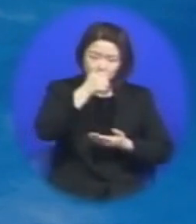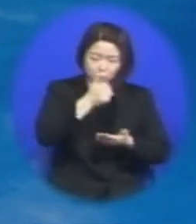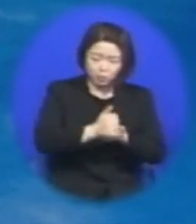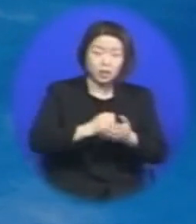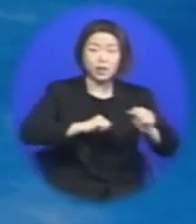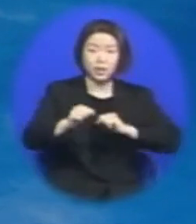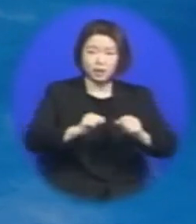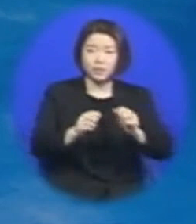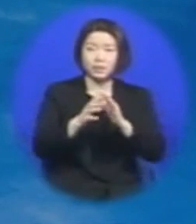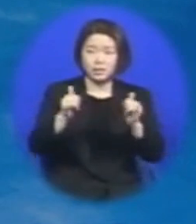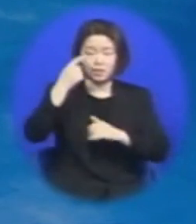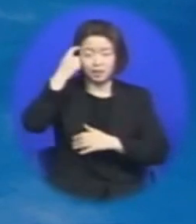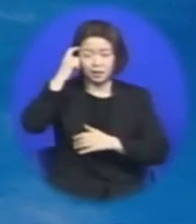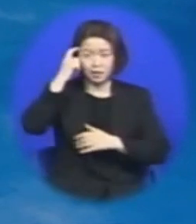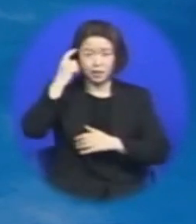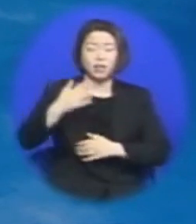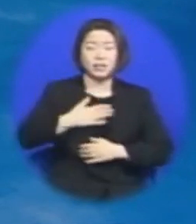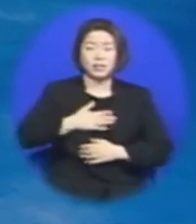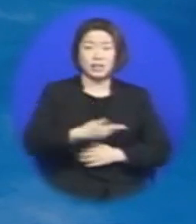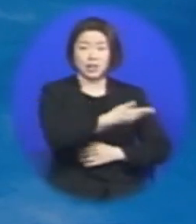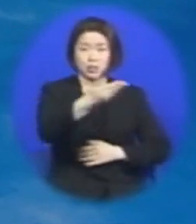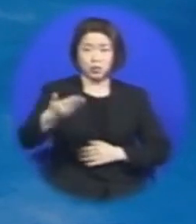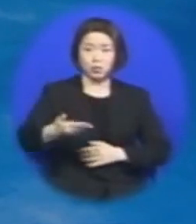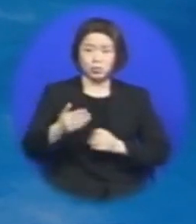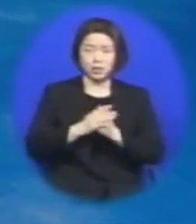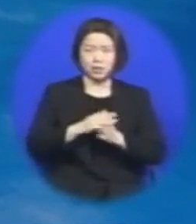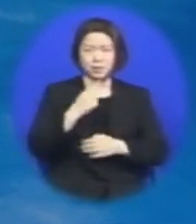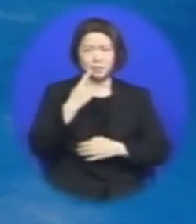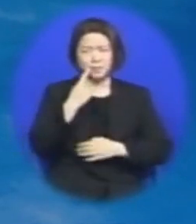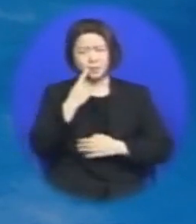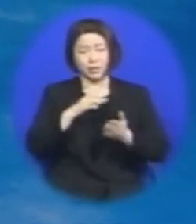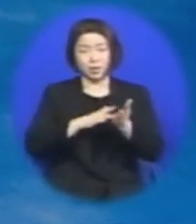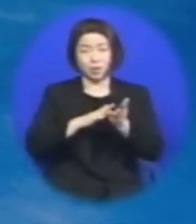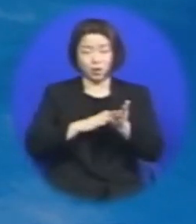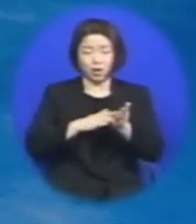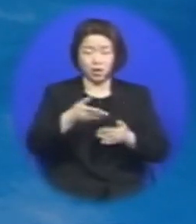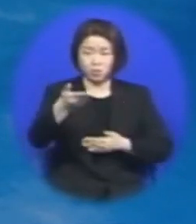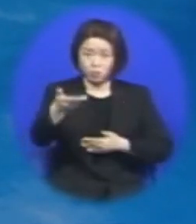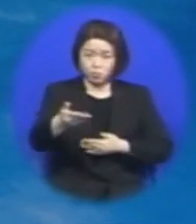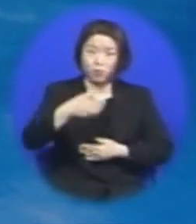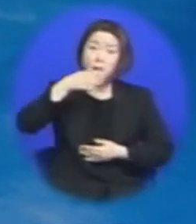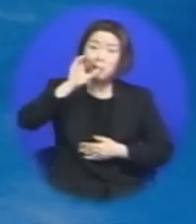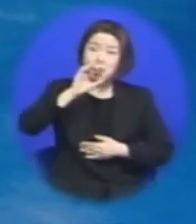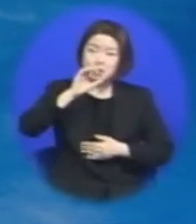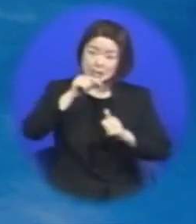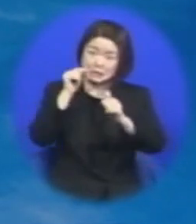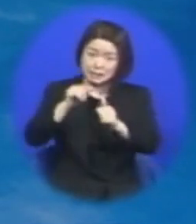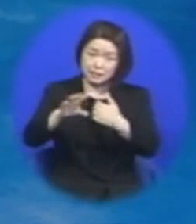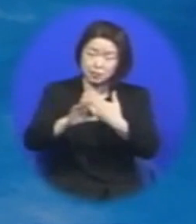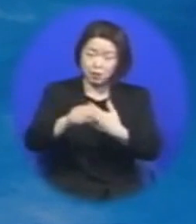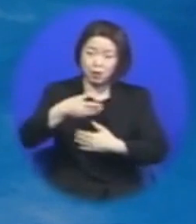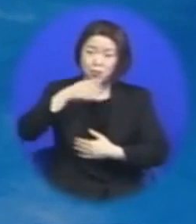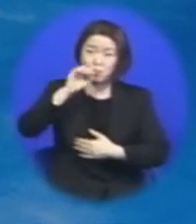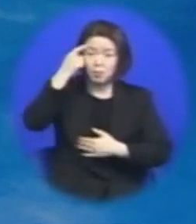분 제가 여러분에게 독약을 마시라고 그러면 마시겠습니까